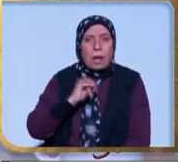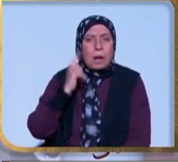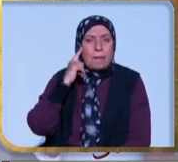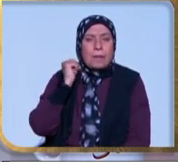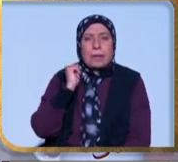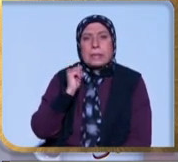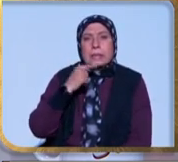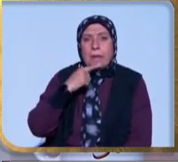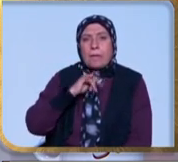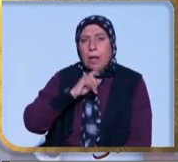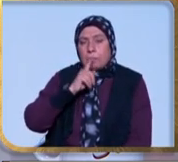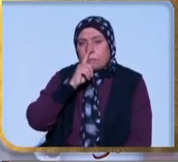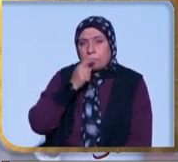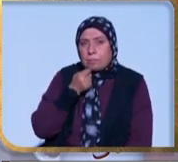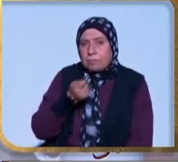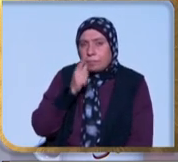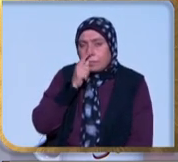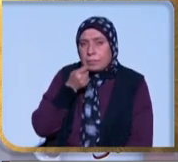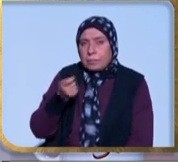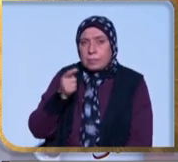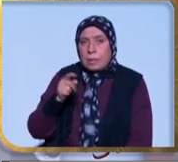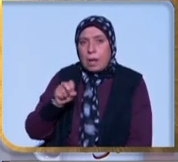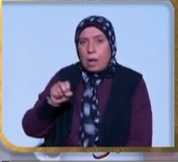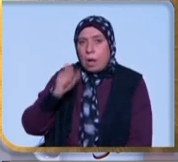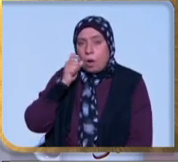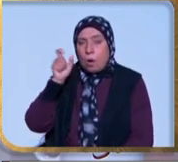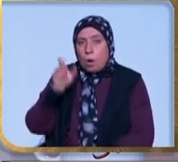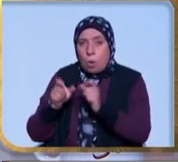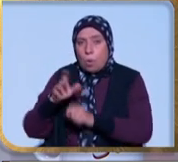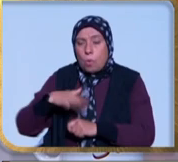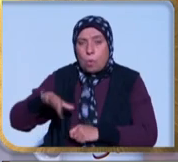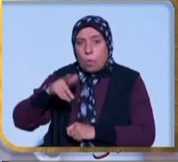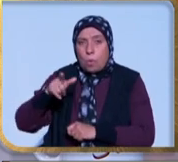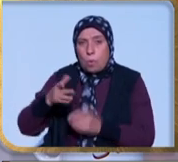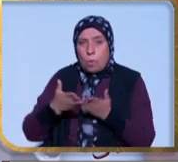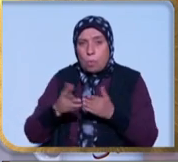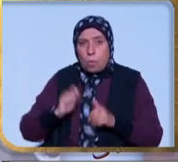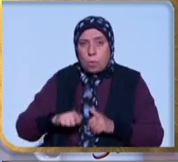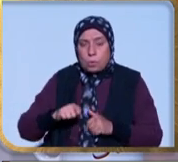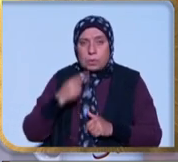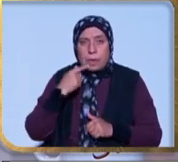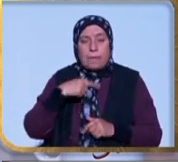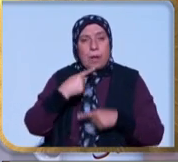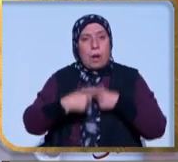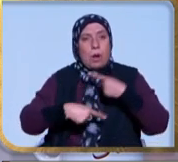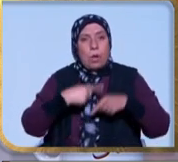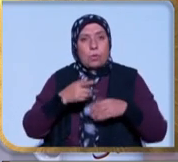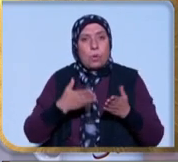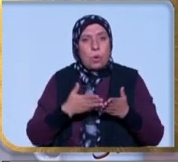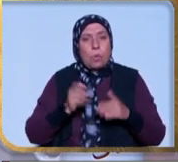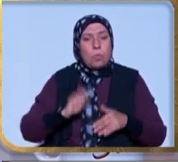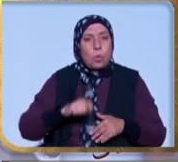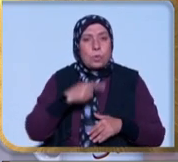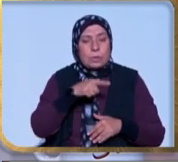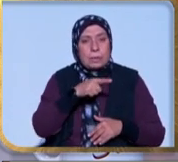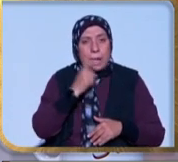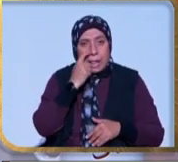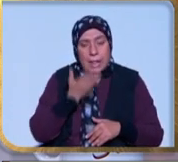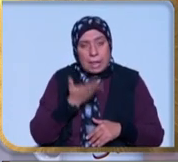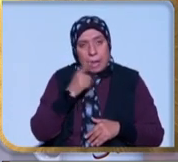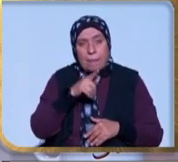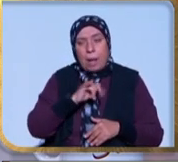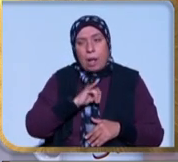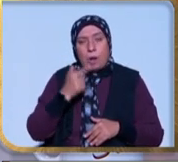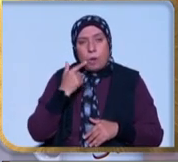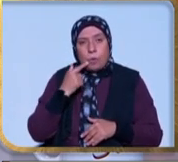التنكيل بقوم موسى، ومع ذلك دأب نبي الله موسى عليه السلام على دعوة